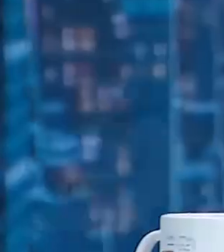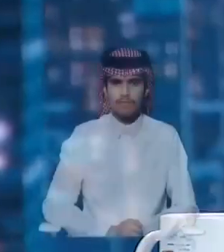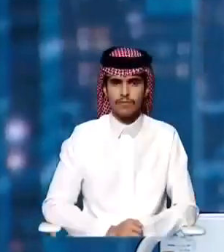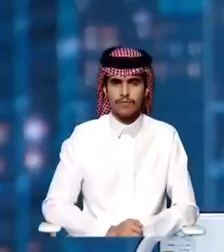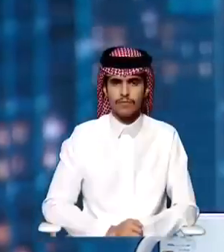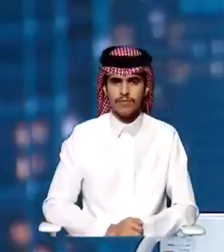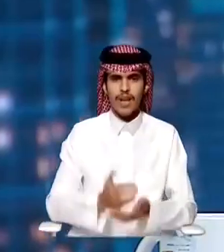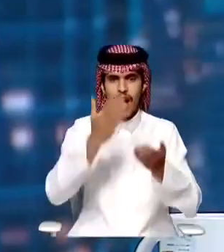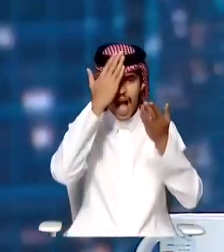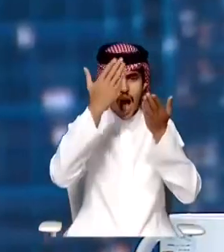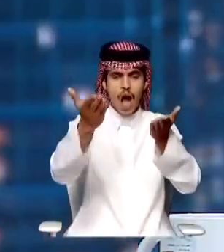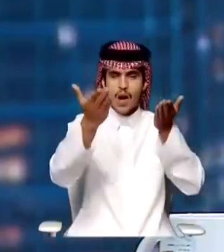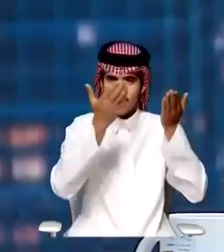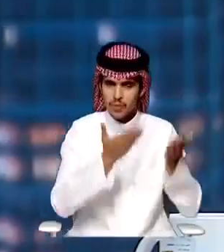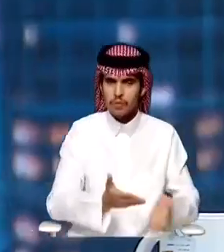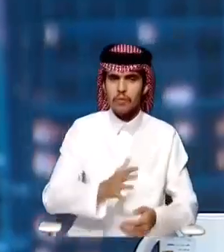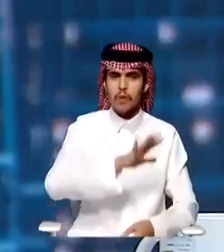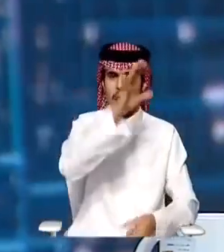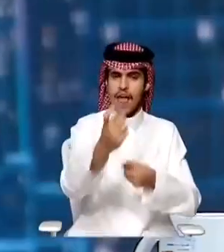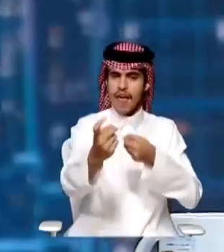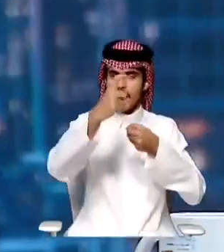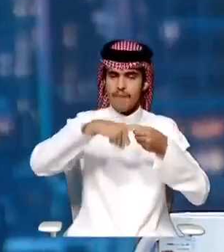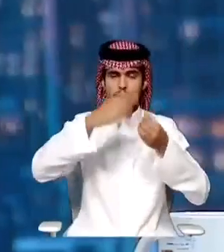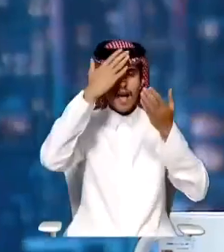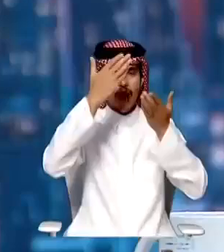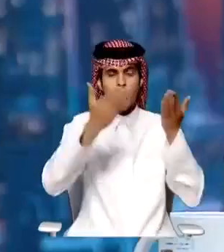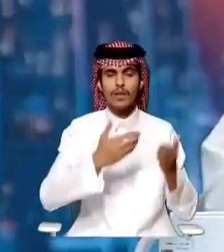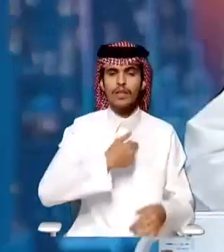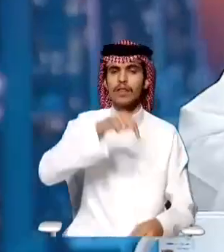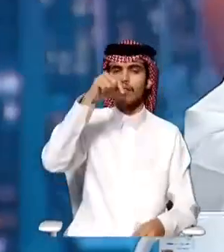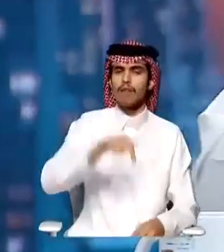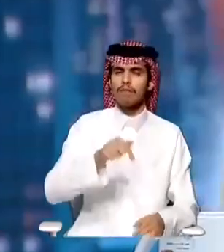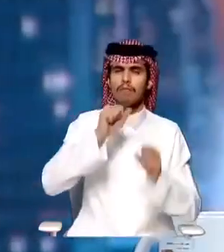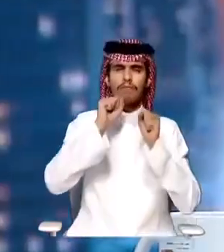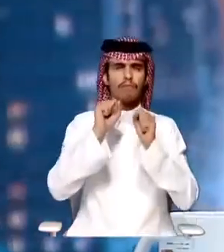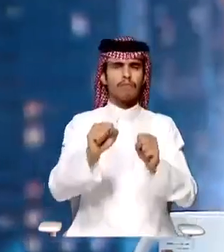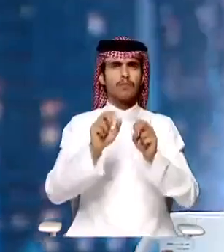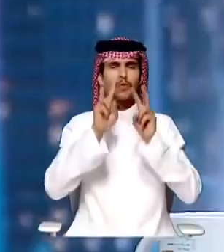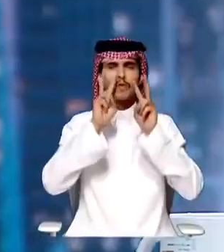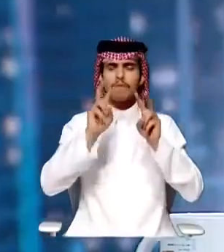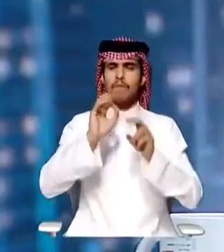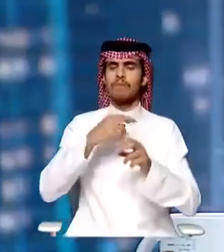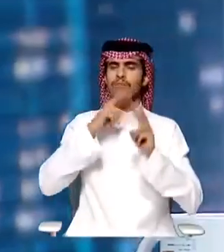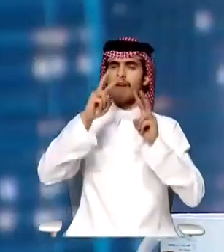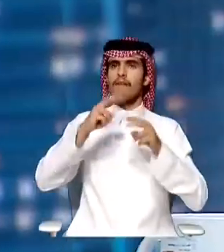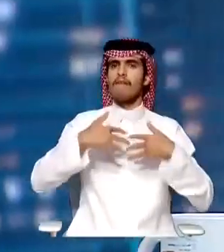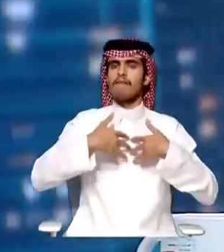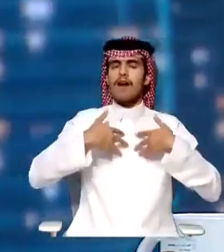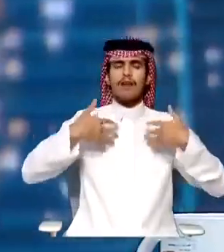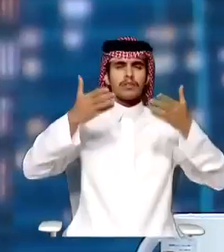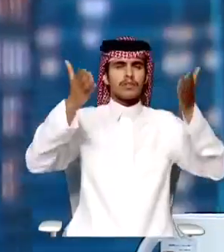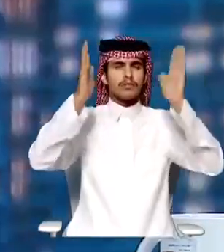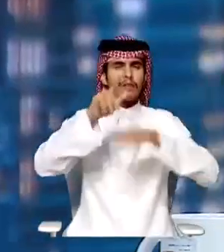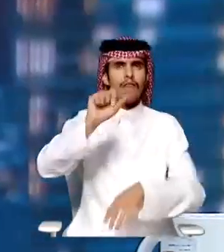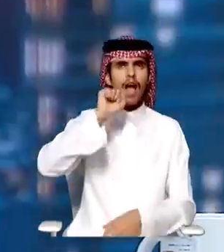اهلا بكم واهلا بمن انضم الينا الان نتحدث عن حلقه فاخره جدا وانسانيه من الطراز